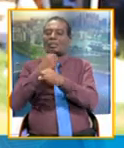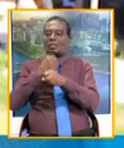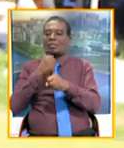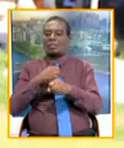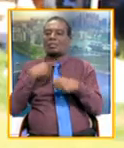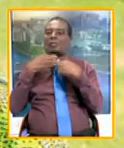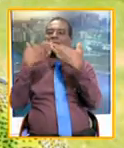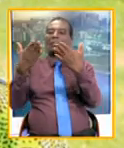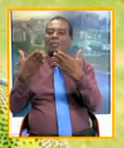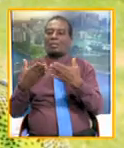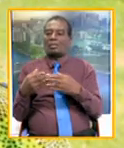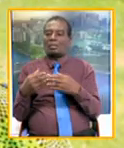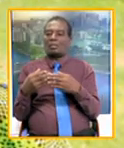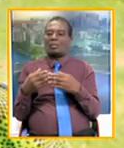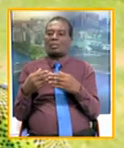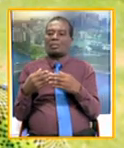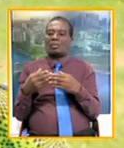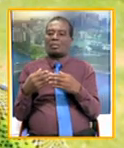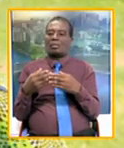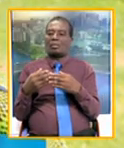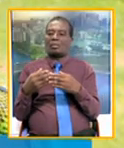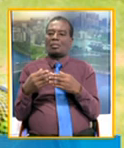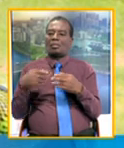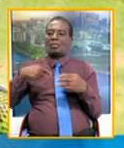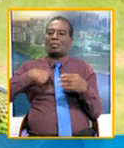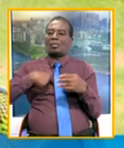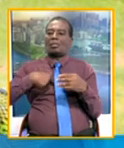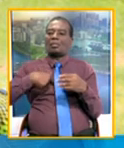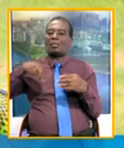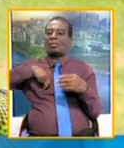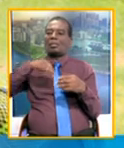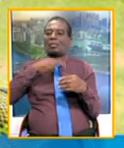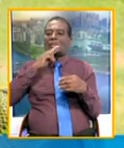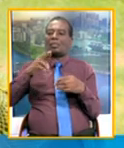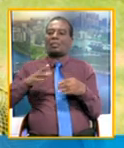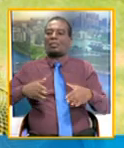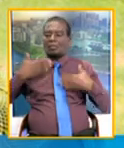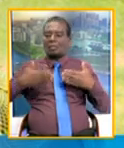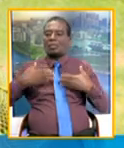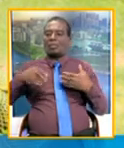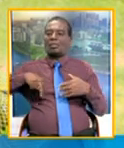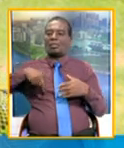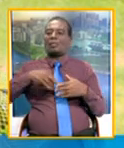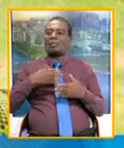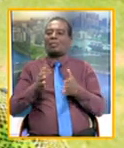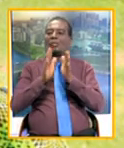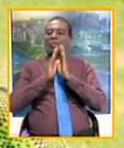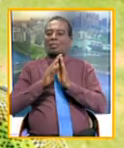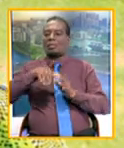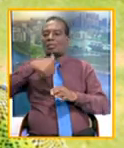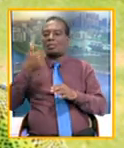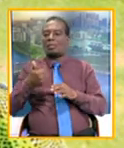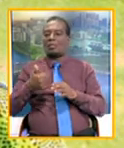beaucoup. Nous ne sommes que vraiment heureux, nous sommes contents de ce qu'il a fait. Et nous demandons aux autres